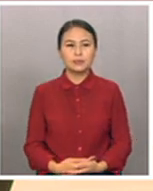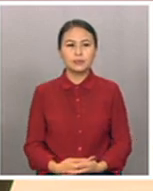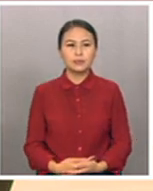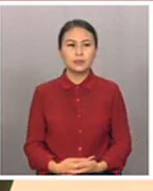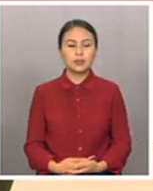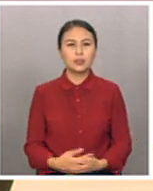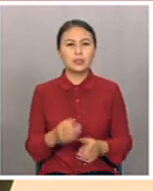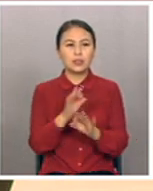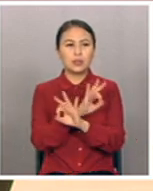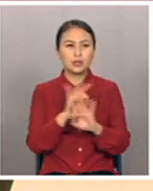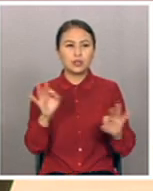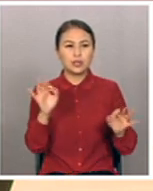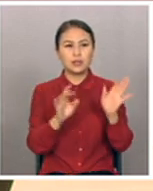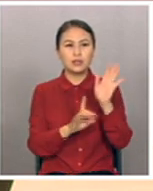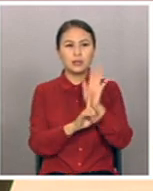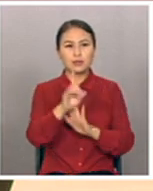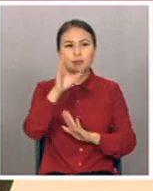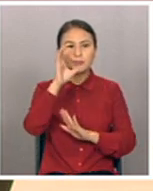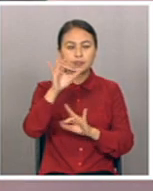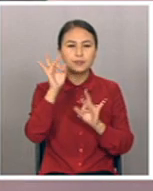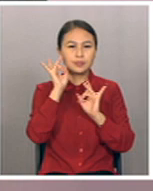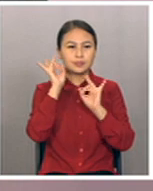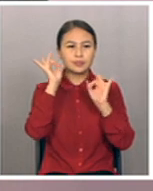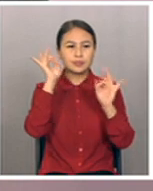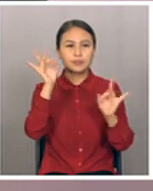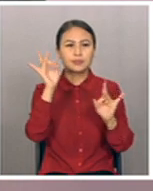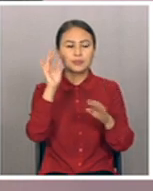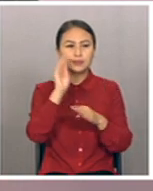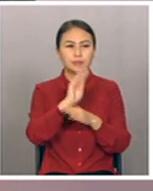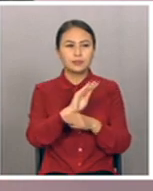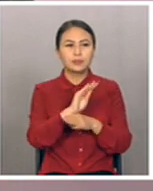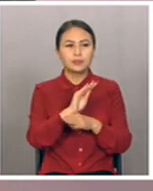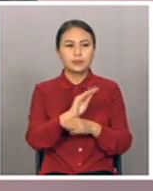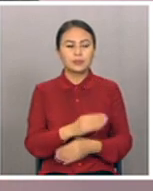Жарайсыңдар, сы дыбысы дауыссыз дыбыс.